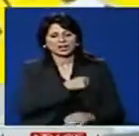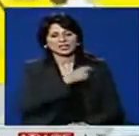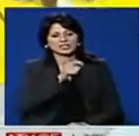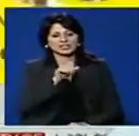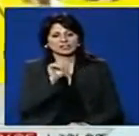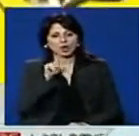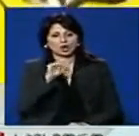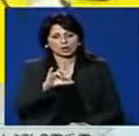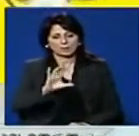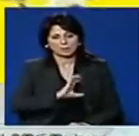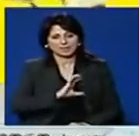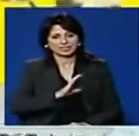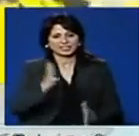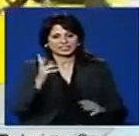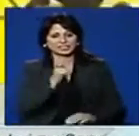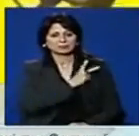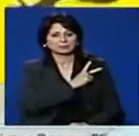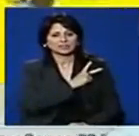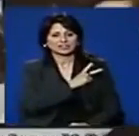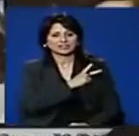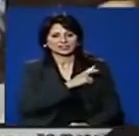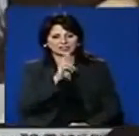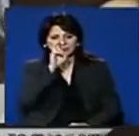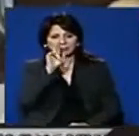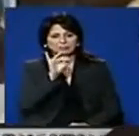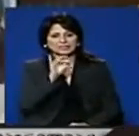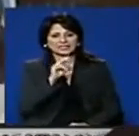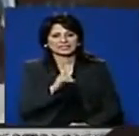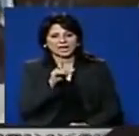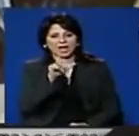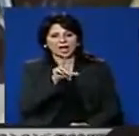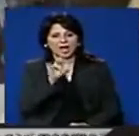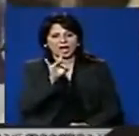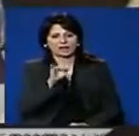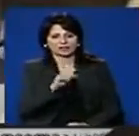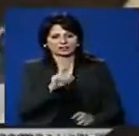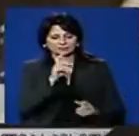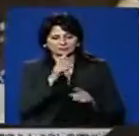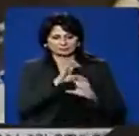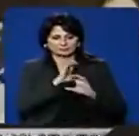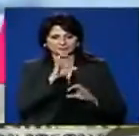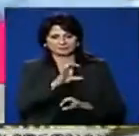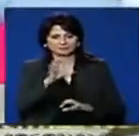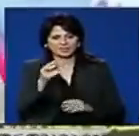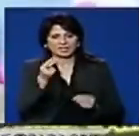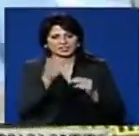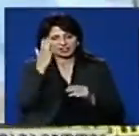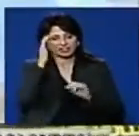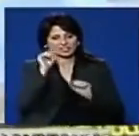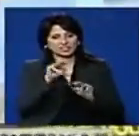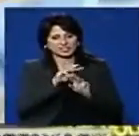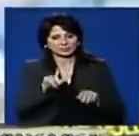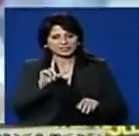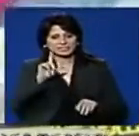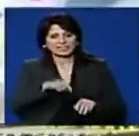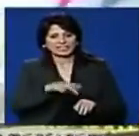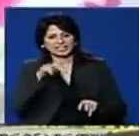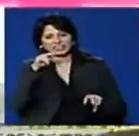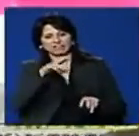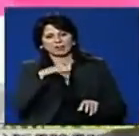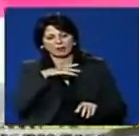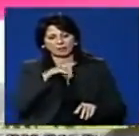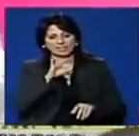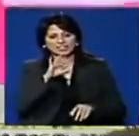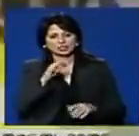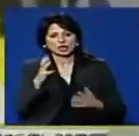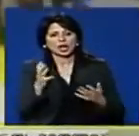სამხედროებს ოქროს მედლები დიდი ბრიტანეთის პრინცმა ჰარიმ გადასცა. ქართველი სამხედროების ნაკრების თამაშ თავდაცვის მინისტრი ლიტვიდან გულშემატკივრობდა ლევანი